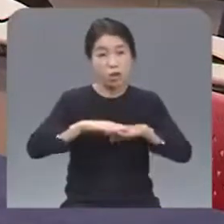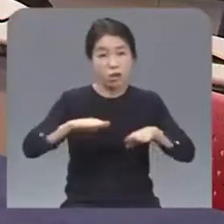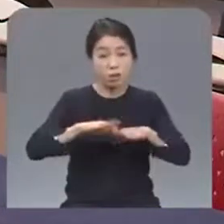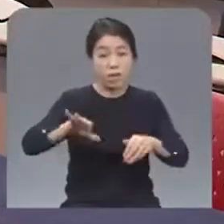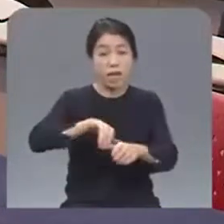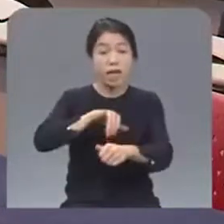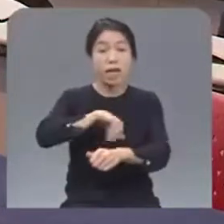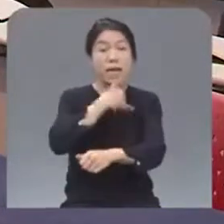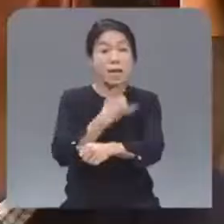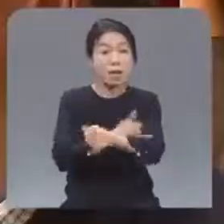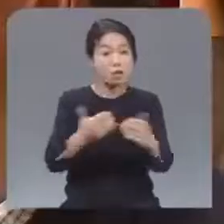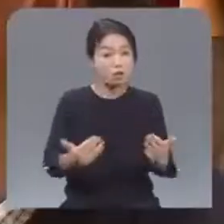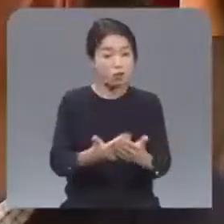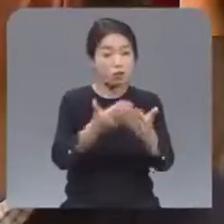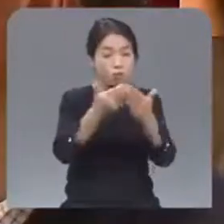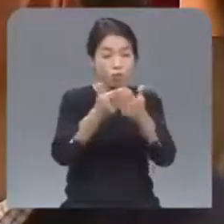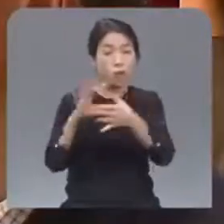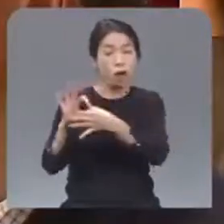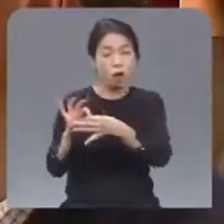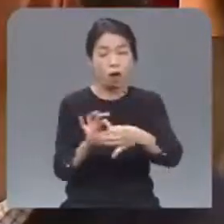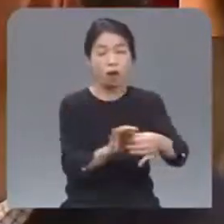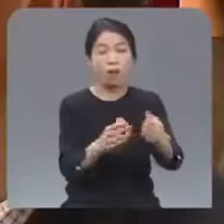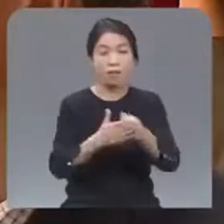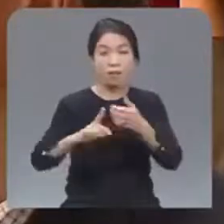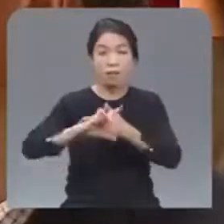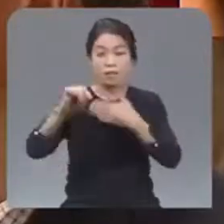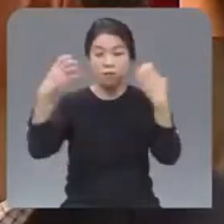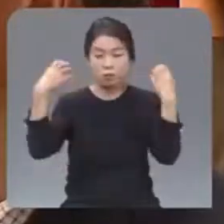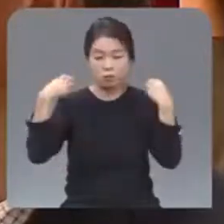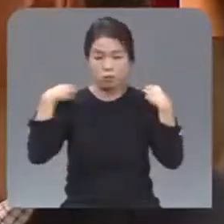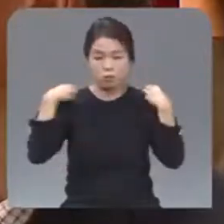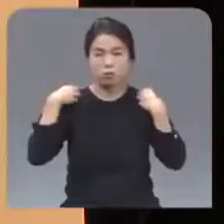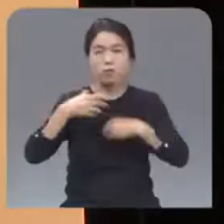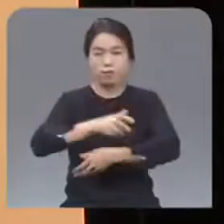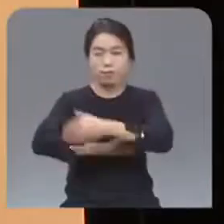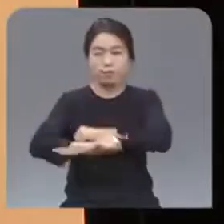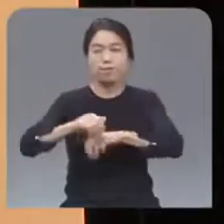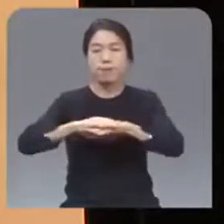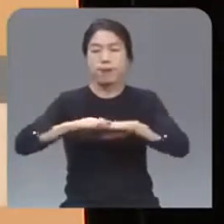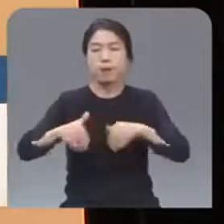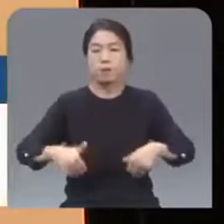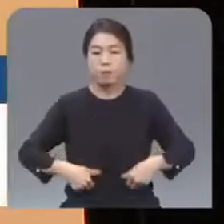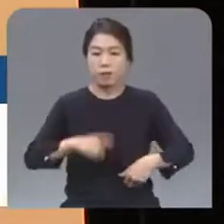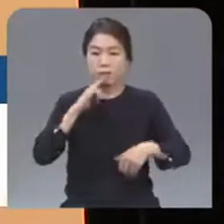증진이란 결과로 나타나는만큼 지방정부가 적극 나서야 한다고 말합니다